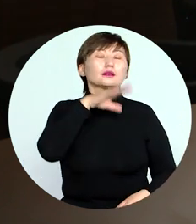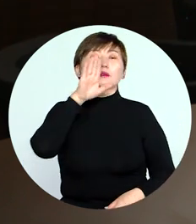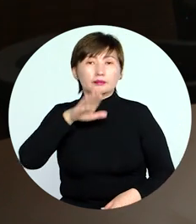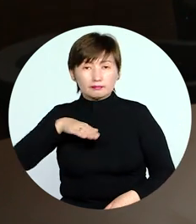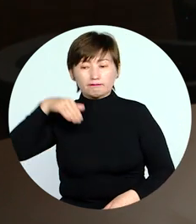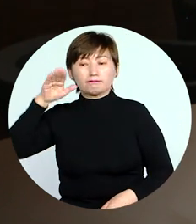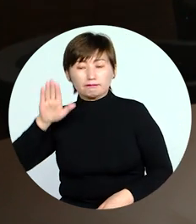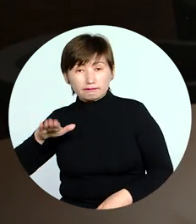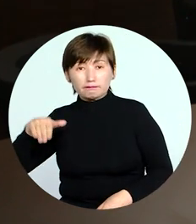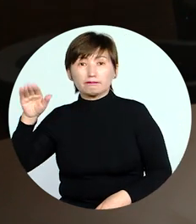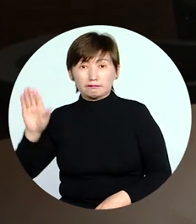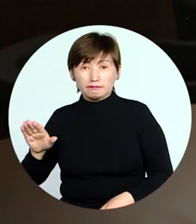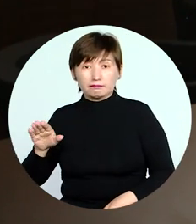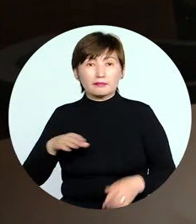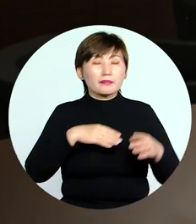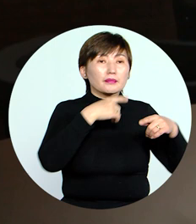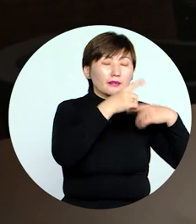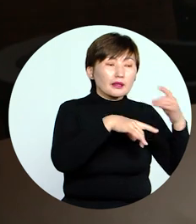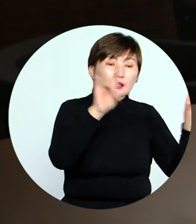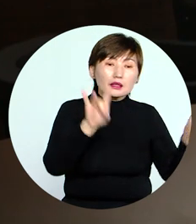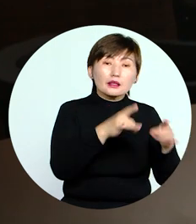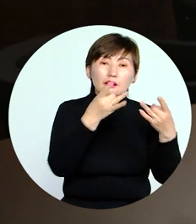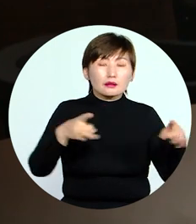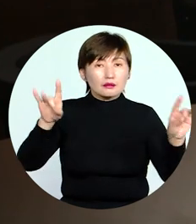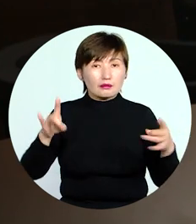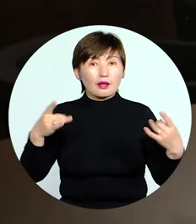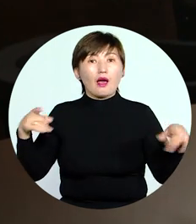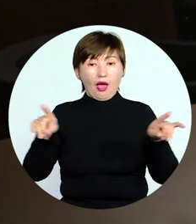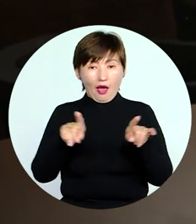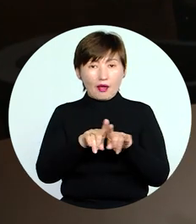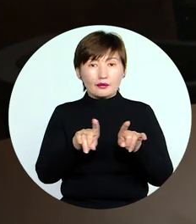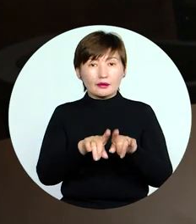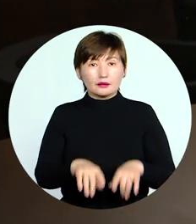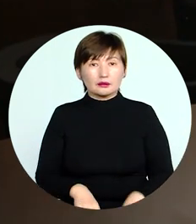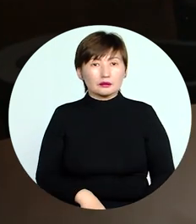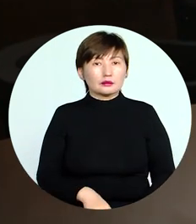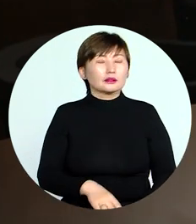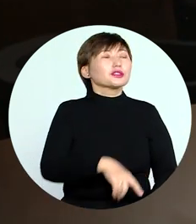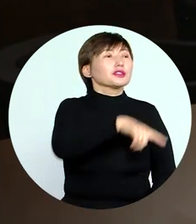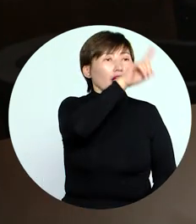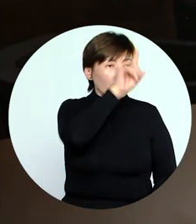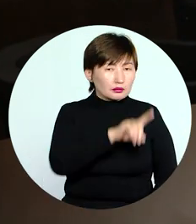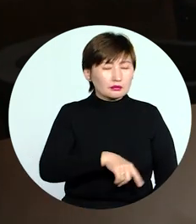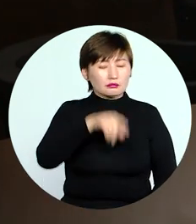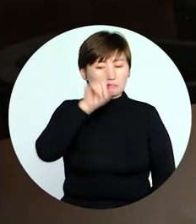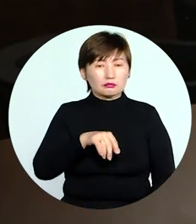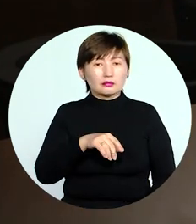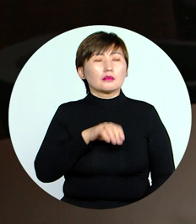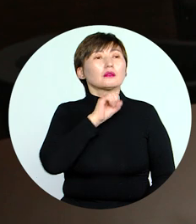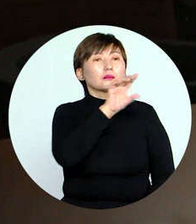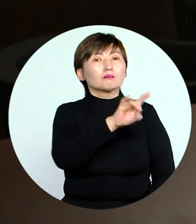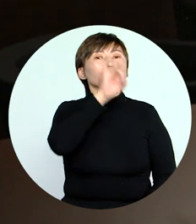өөрөө өндөр нам, өөрөө чанга яртай, өөрөө тодорхой хэмжээний хурдтай, ийм одоо